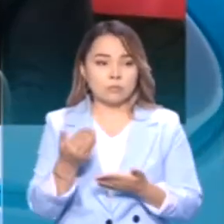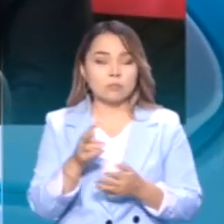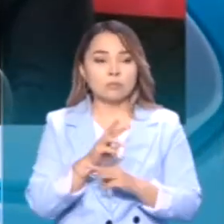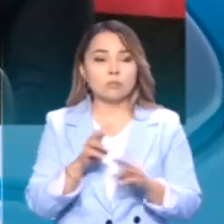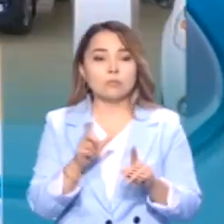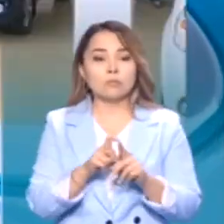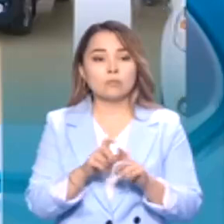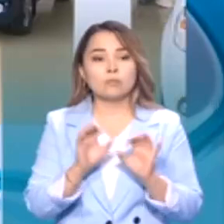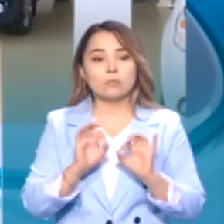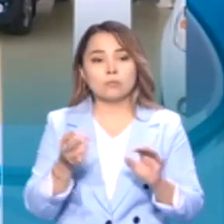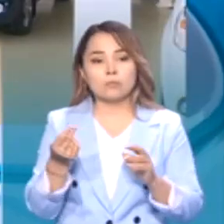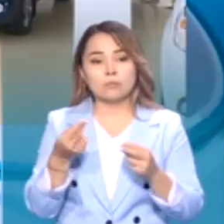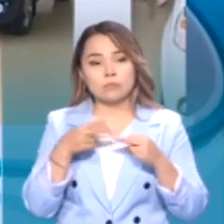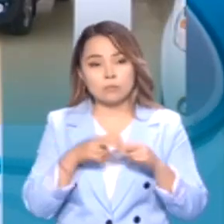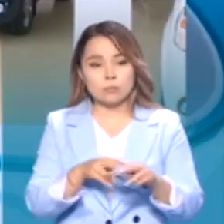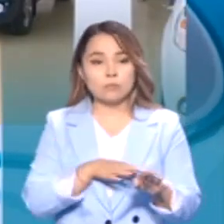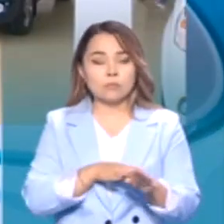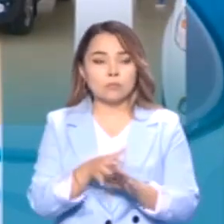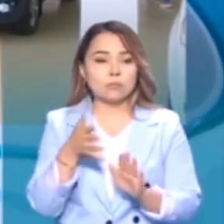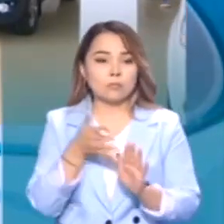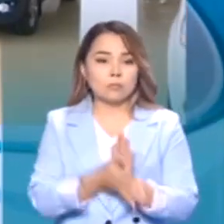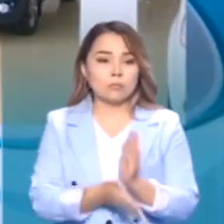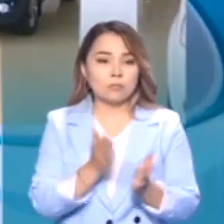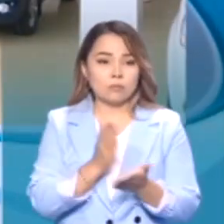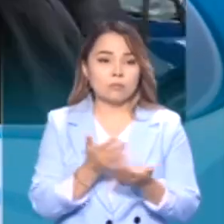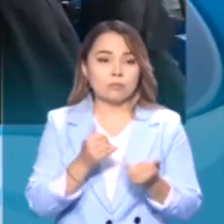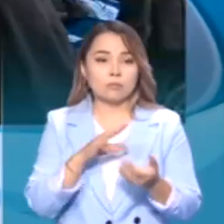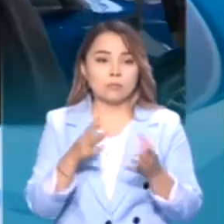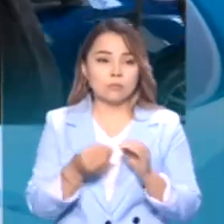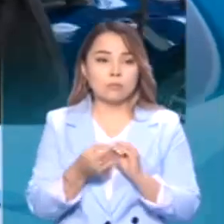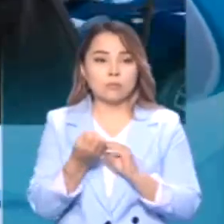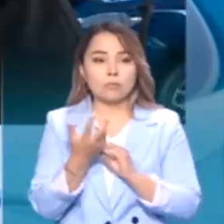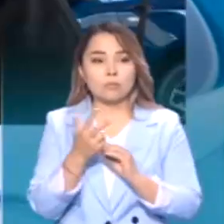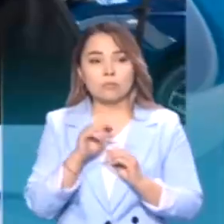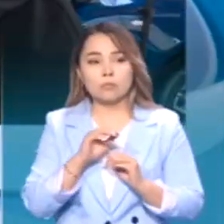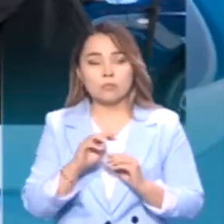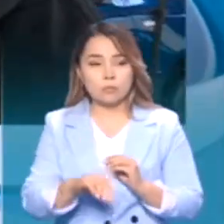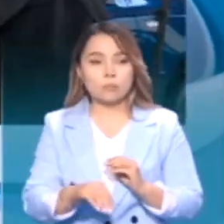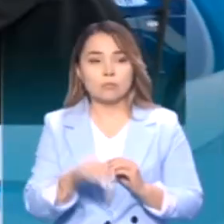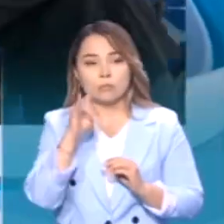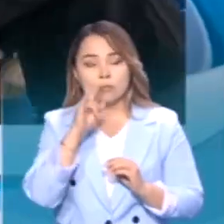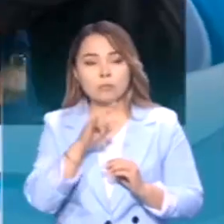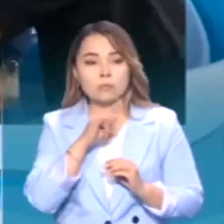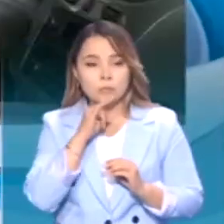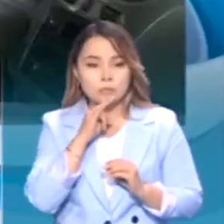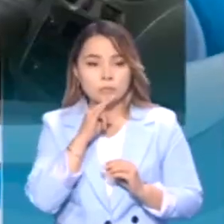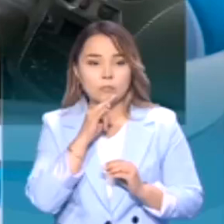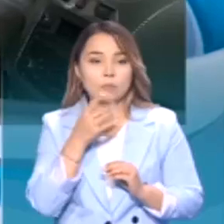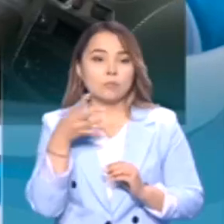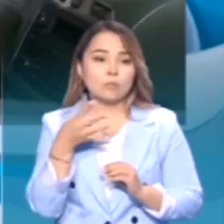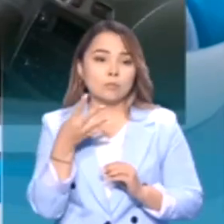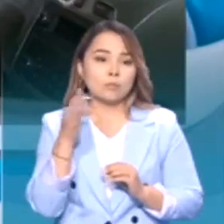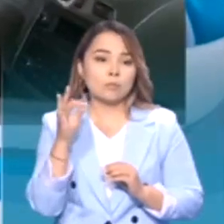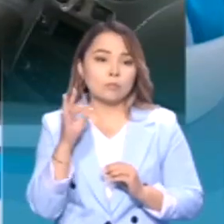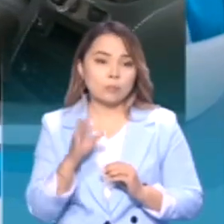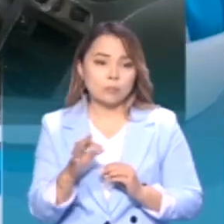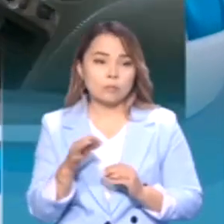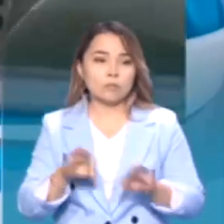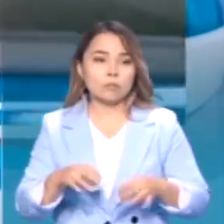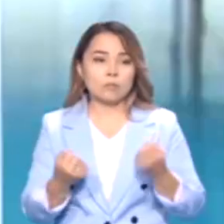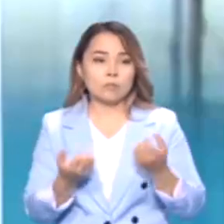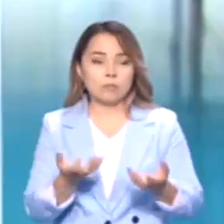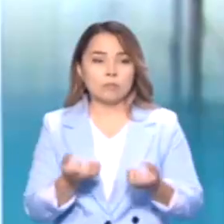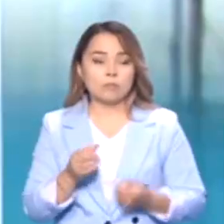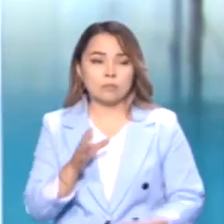Министрдің сөзінше бұл қаражат толықтай игерілген. Нәтижесінде 13 мыңнан аса қазақстандық 4%-бен көлік